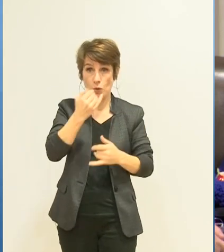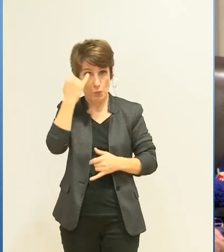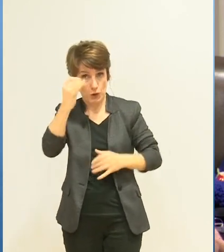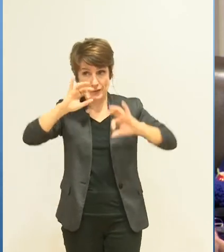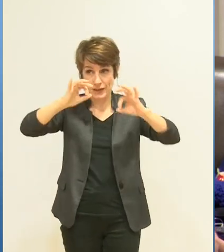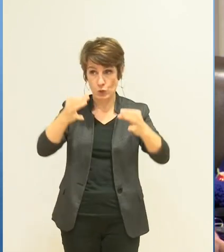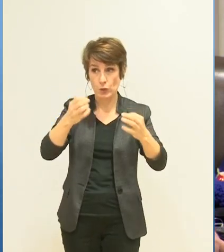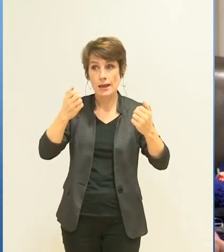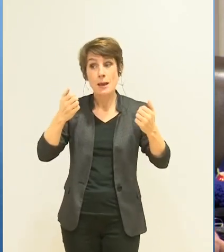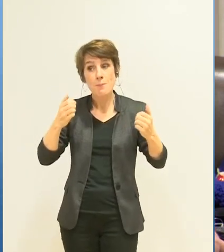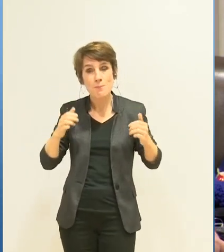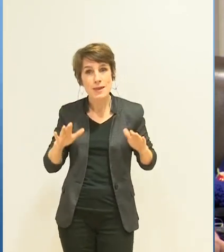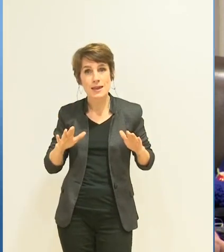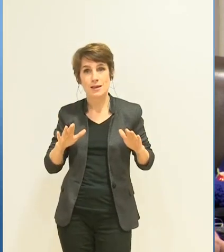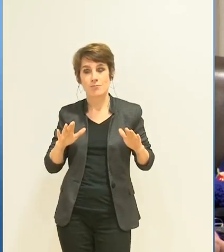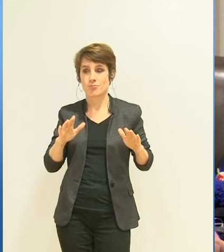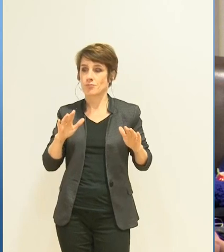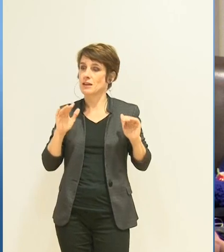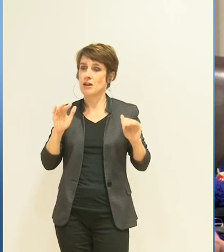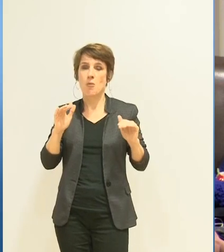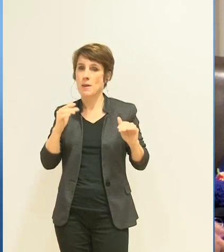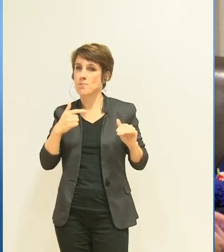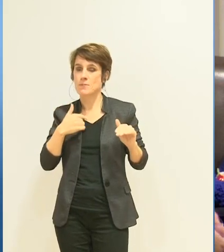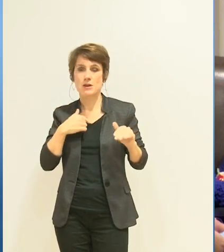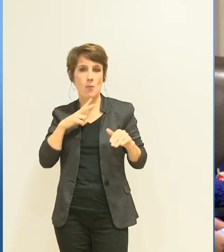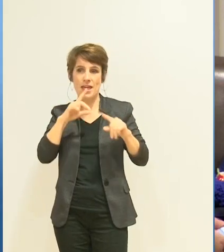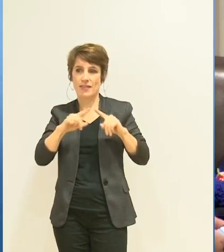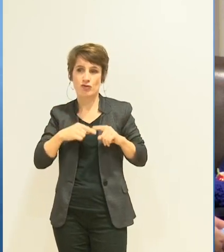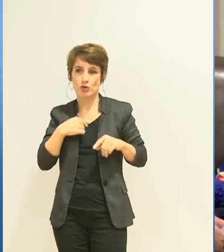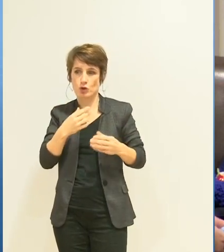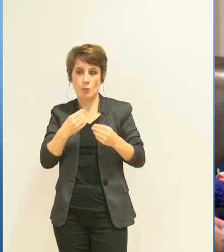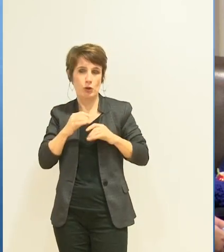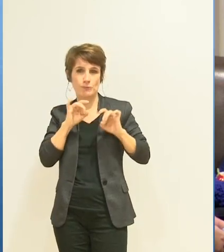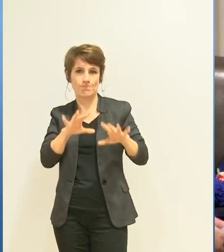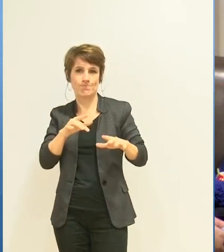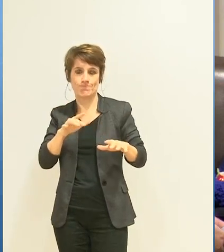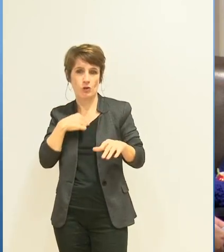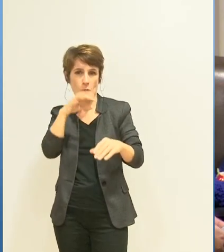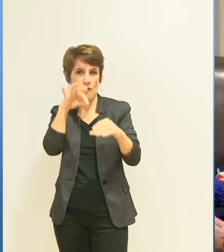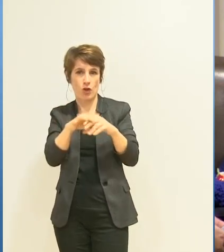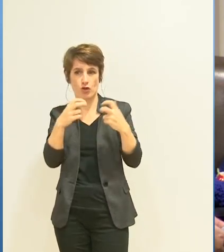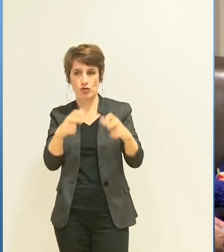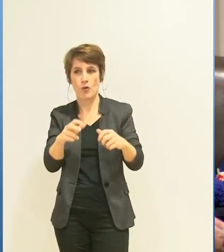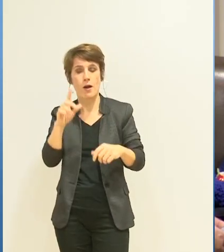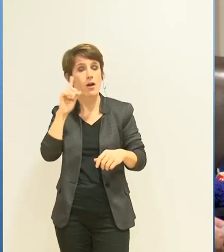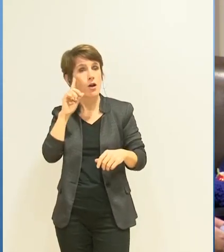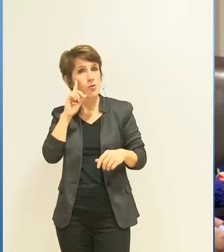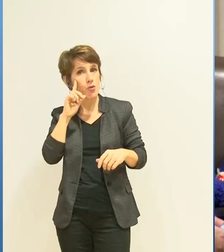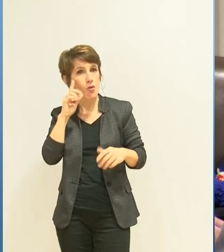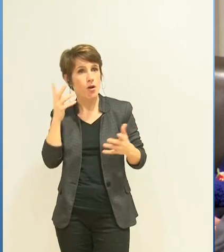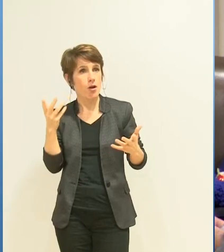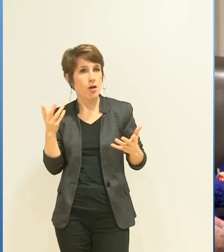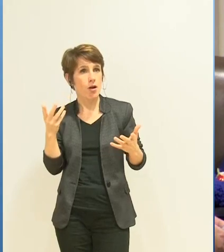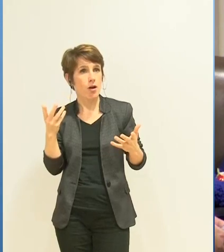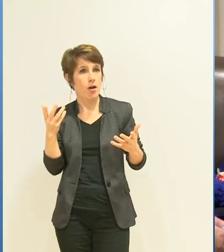ya un certain nombre de fêtes qui m'empêchent compte voter ce rapport je les dis l'instabilité juridique qui risque probablement d'apparaître